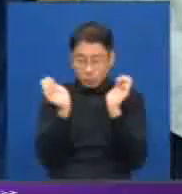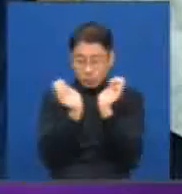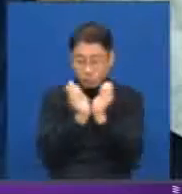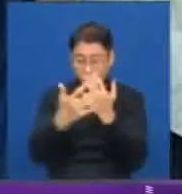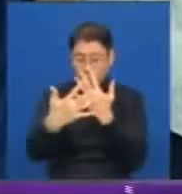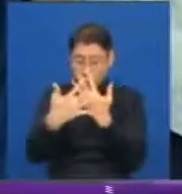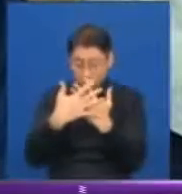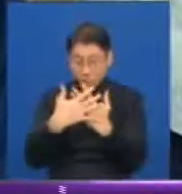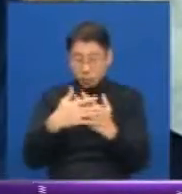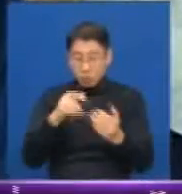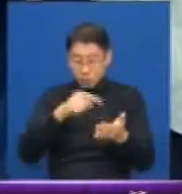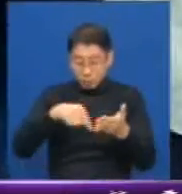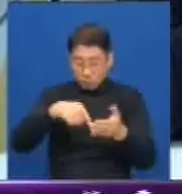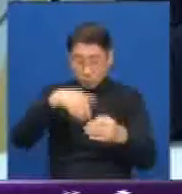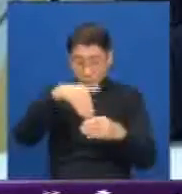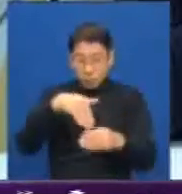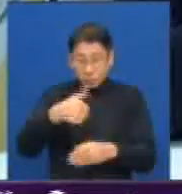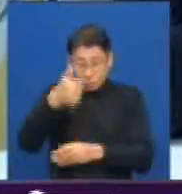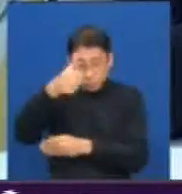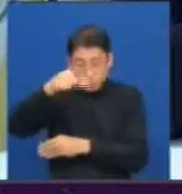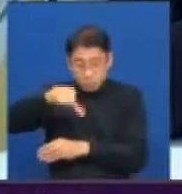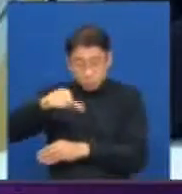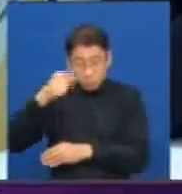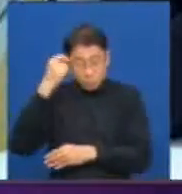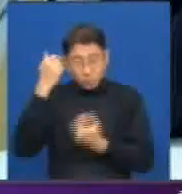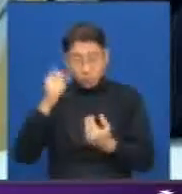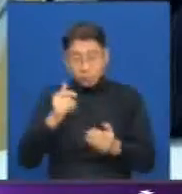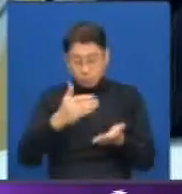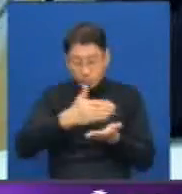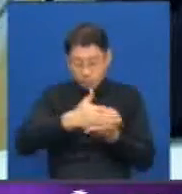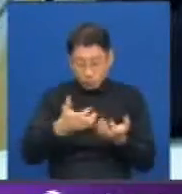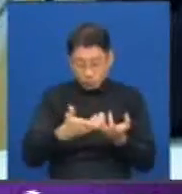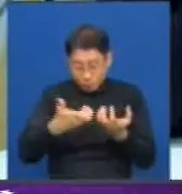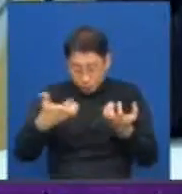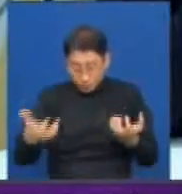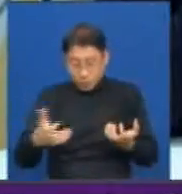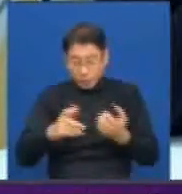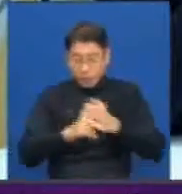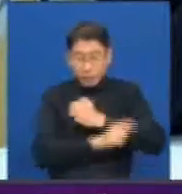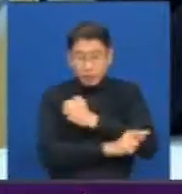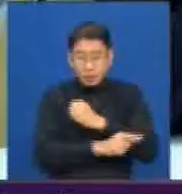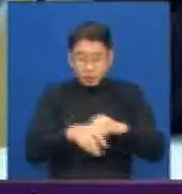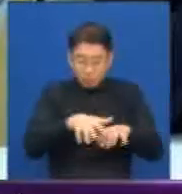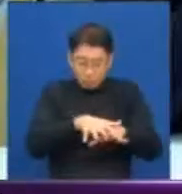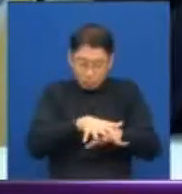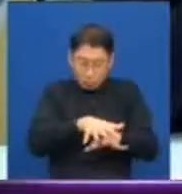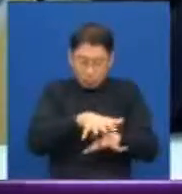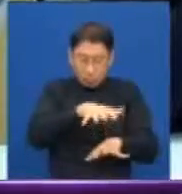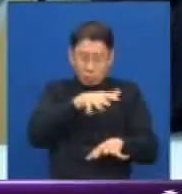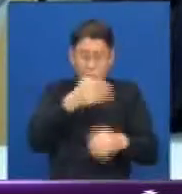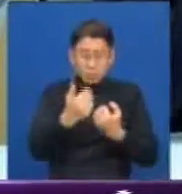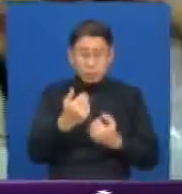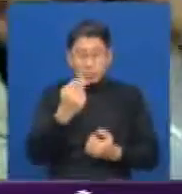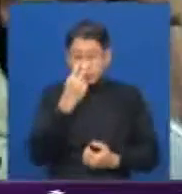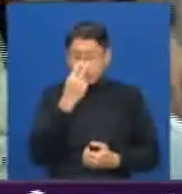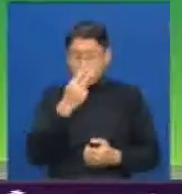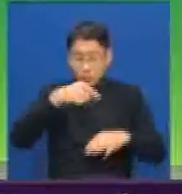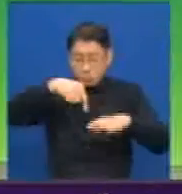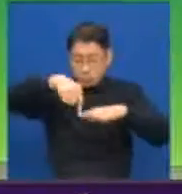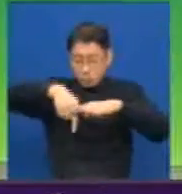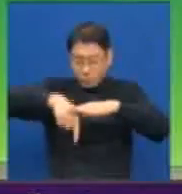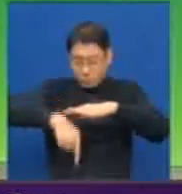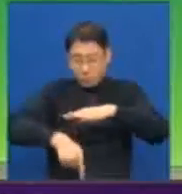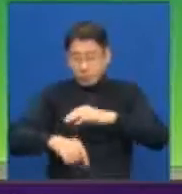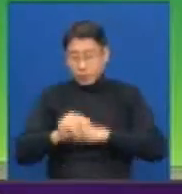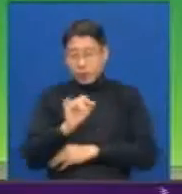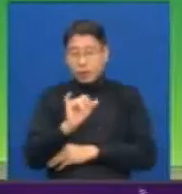ลงสมัครรับเลือกตั้งได้หรือไม่รวมถึงการแบ่งเขตเลือกตั้งที่ยังคงมีความทับซ้อนโดยการพูดคุยยังไม่ได้ลงลึกรายละเอียดแต่